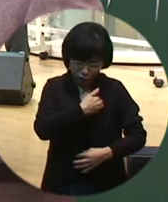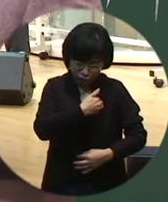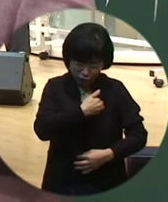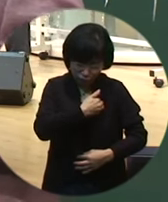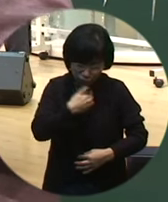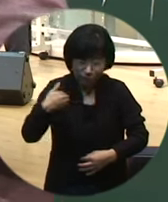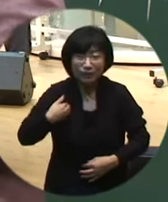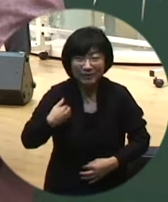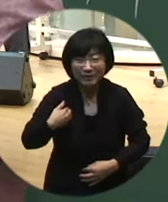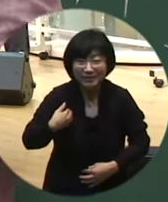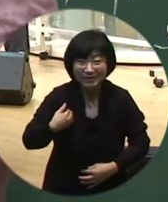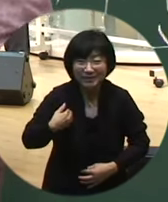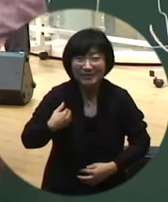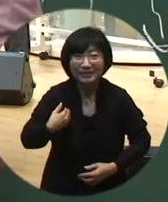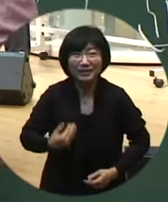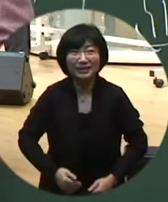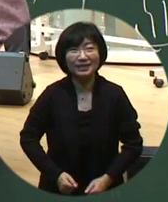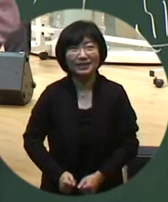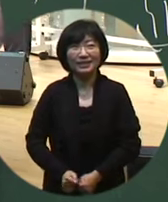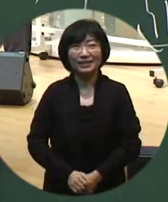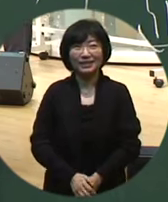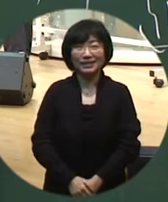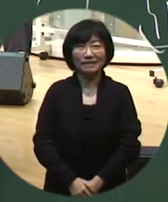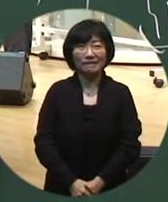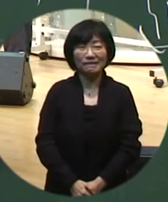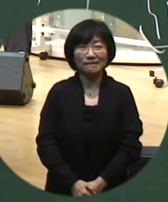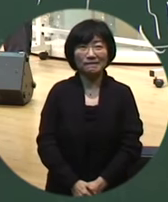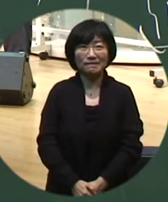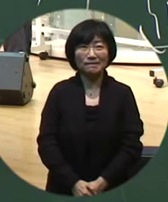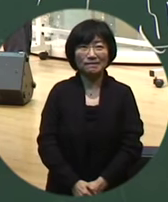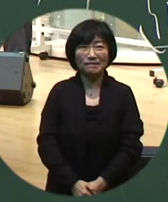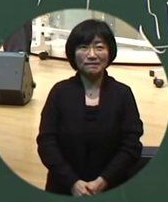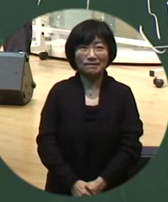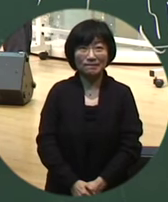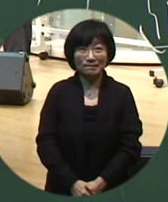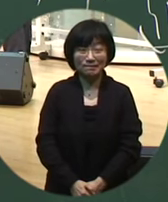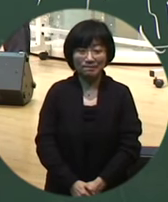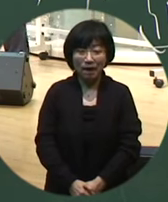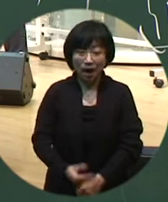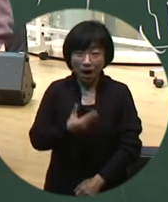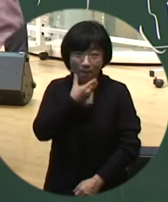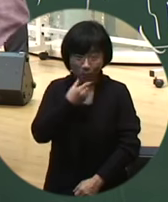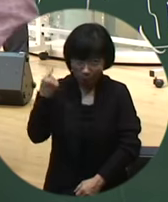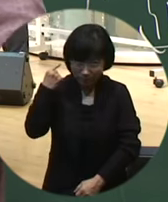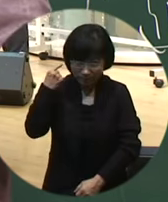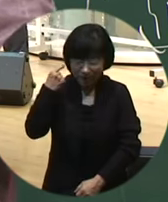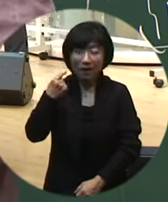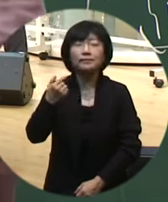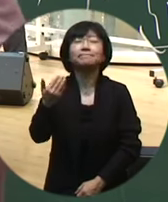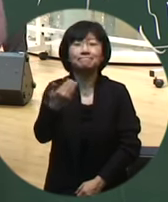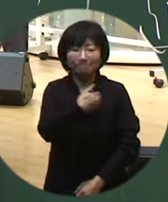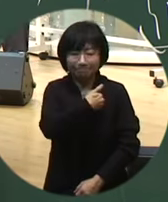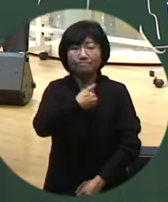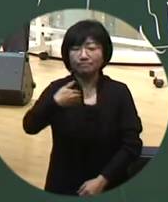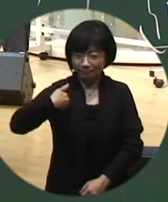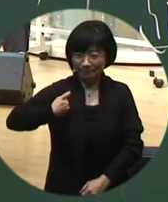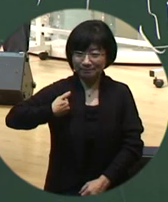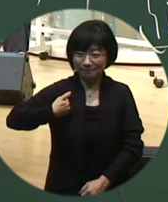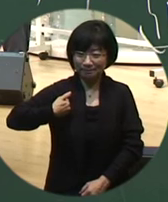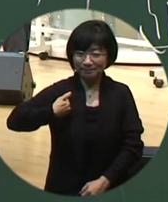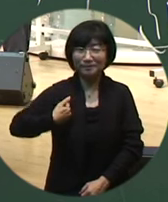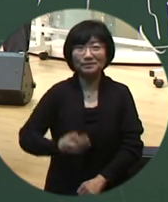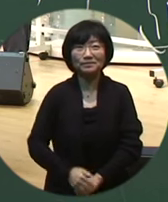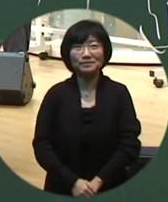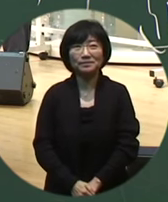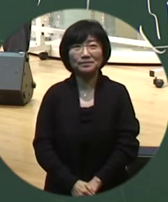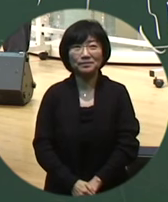be sufficient. 이렇게 복음 받아야 돼요. That's how we need to receive the gospel. 복음으로 만족한 것이다. And we must be content in the gospel.